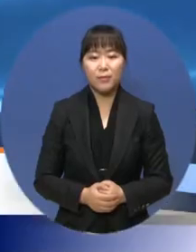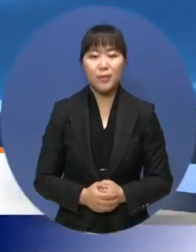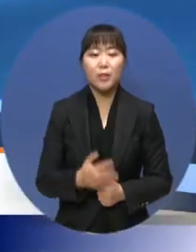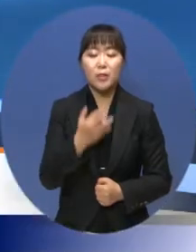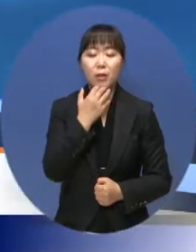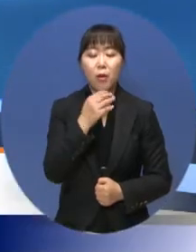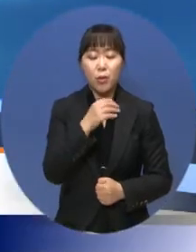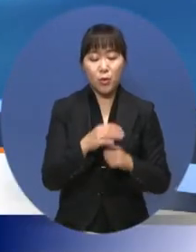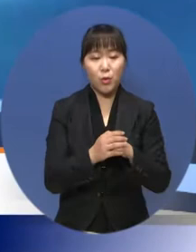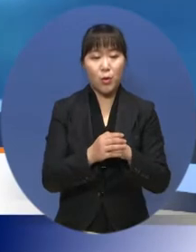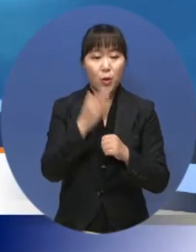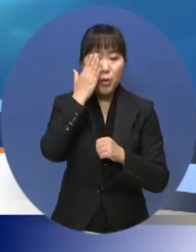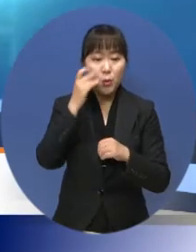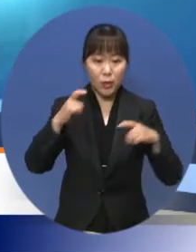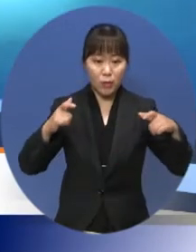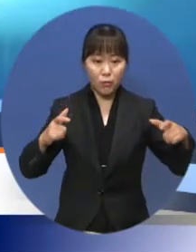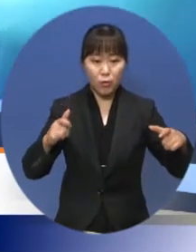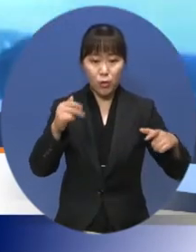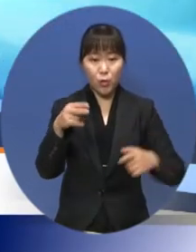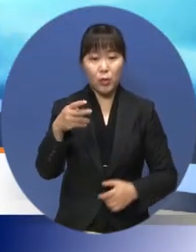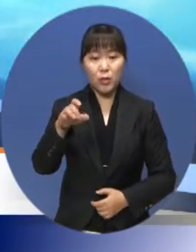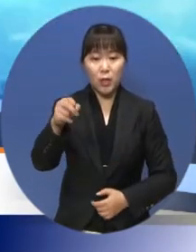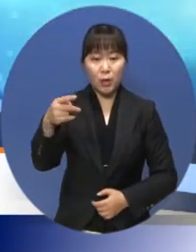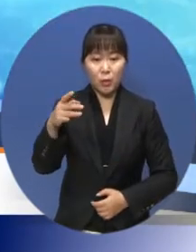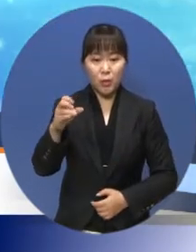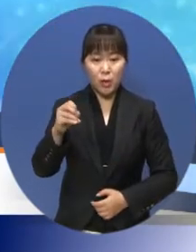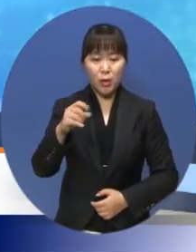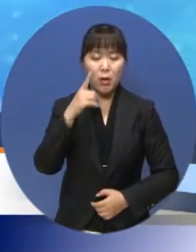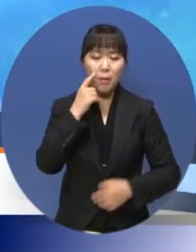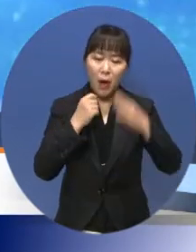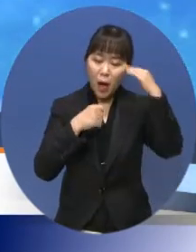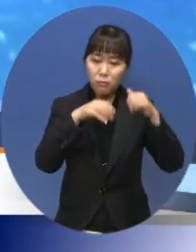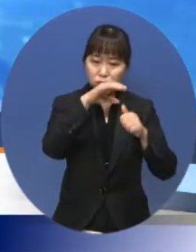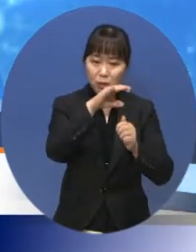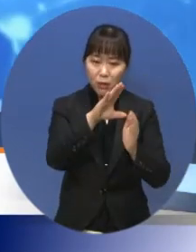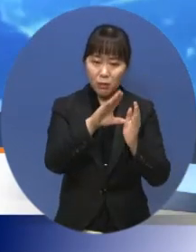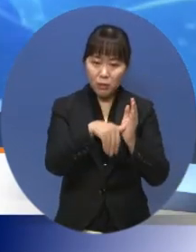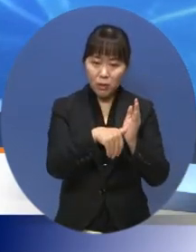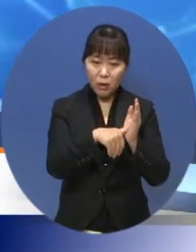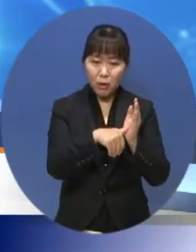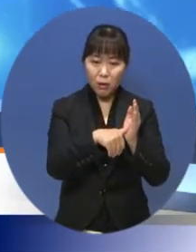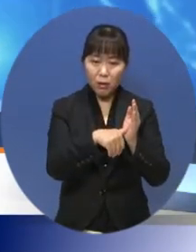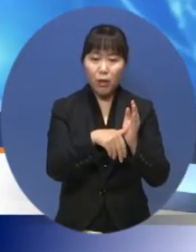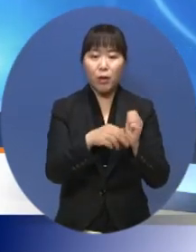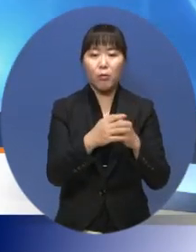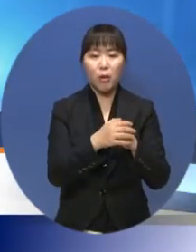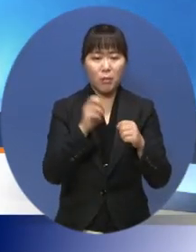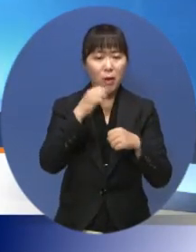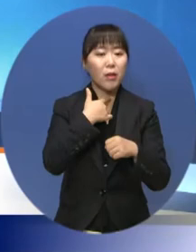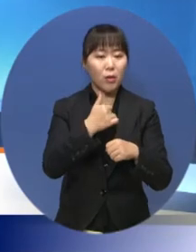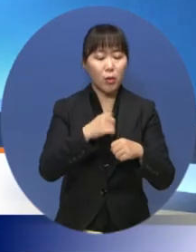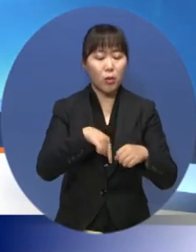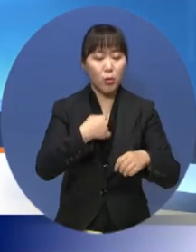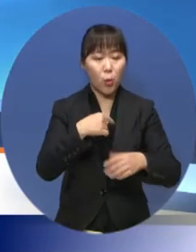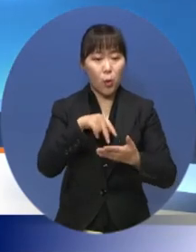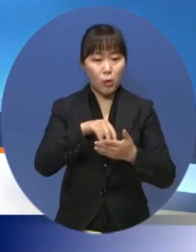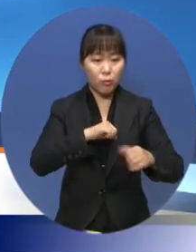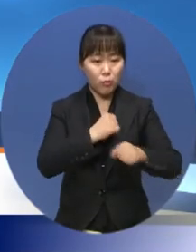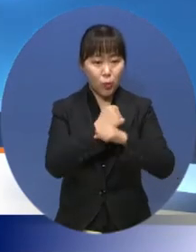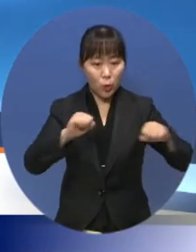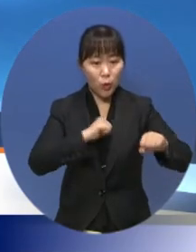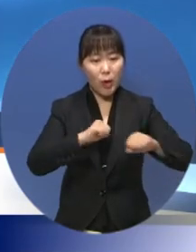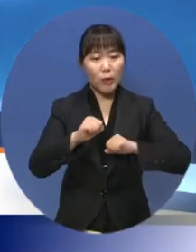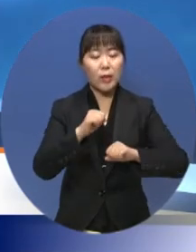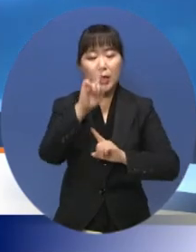서울 용산구 효창동에 일제강점기 일왕 투탄 의거와 관련된 독립운동가